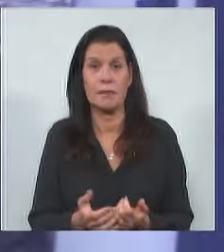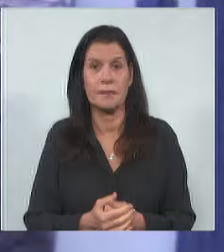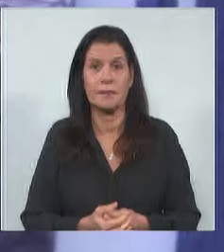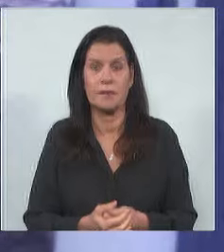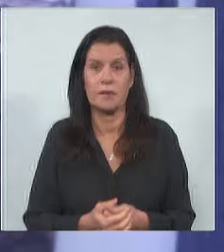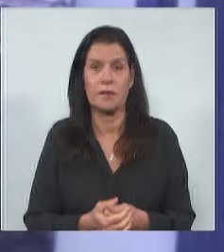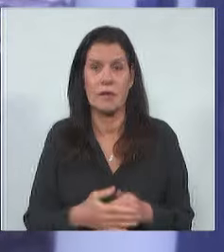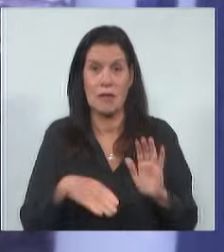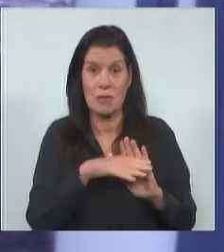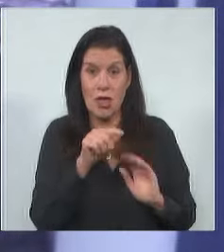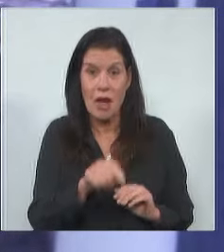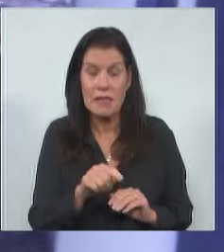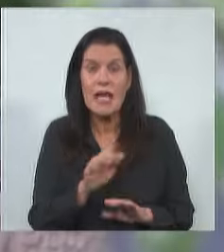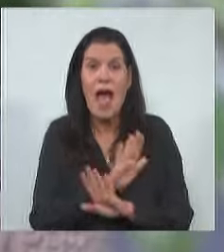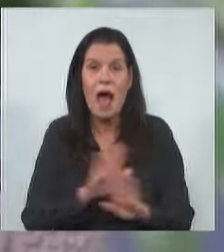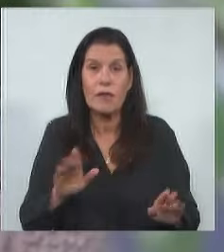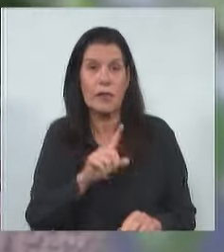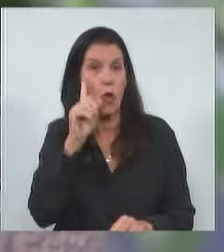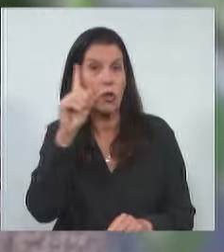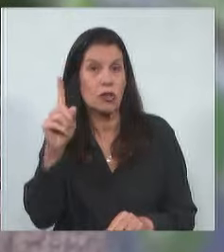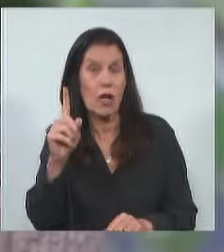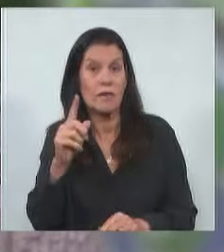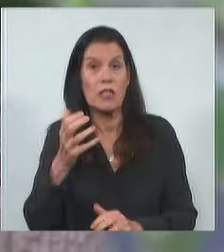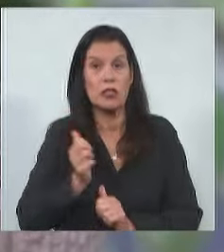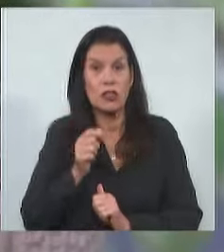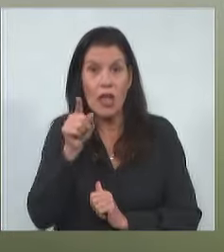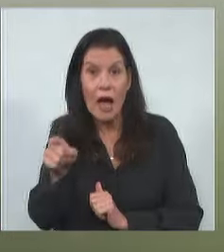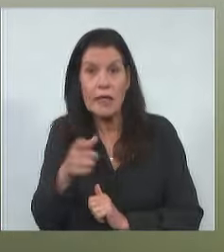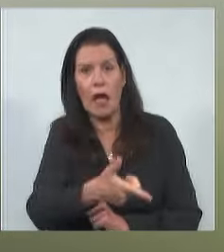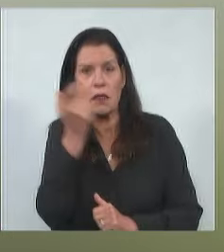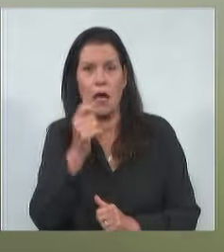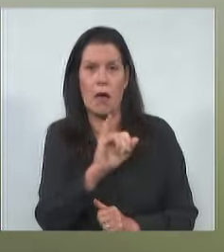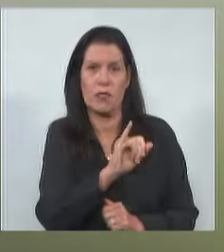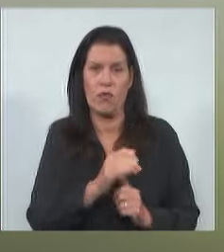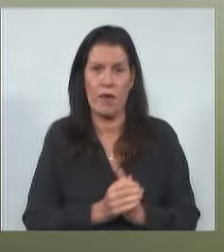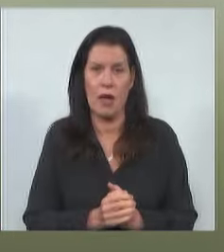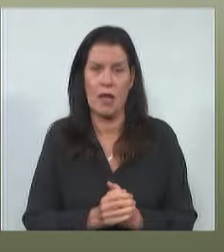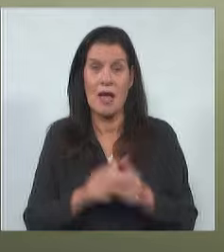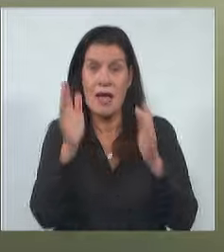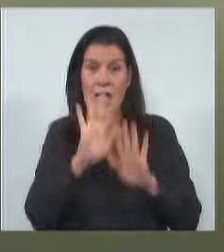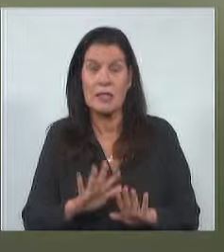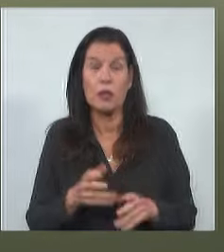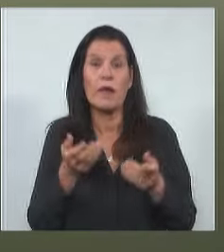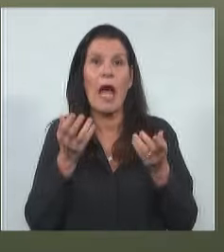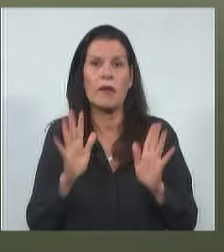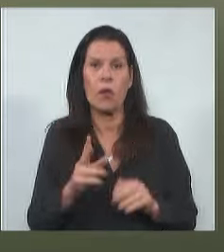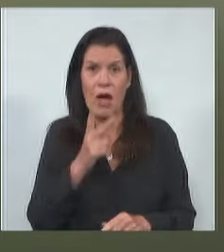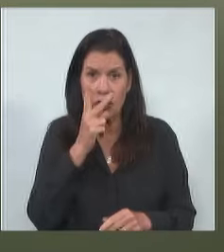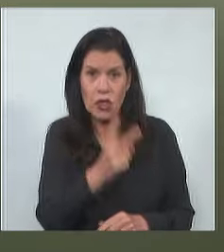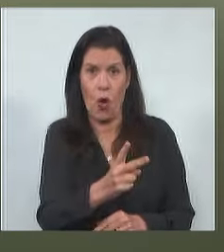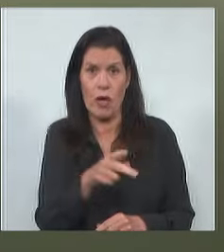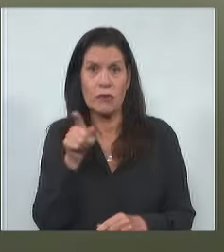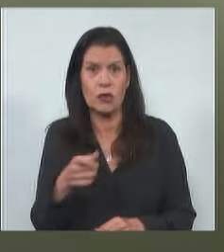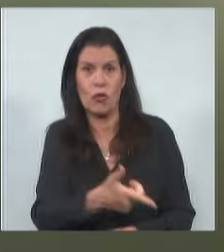בשלב הזה, איש לא שיער לעצמו שהחייל פריג'ה הוא זה שיערה ביובל. הסרטון המזעזע בו אפשר לראות את הירי לכיוון יובל ונחשף